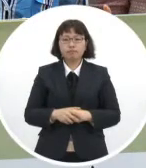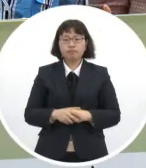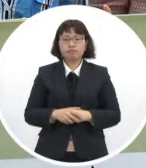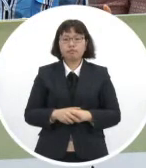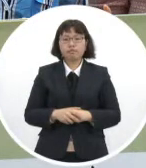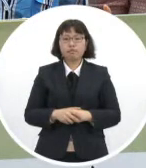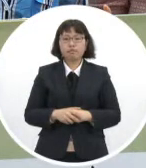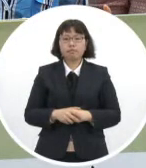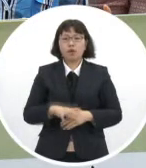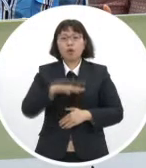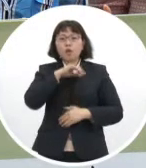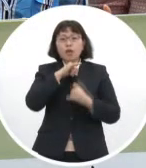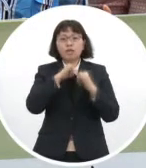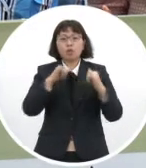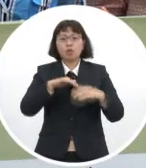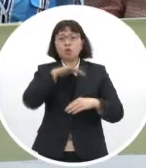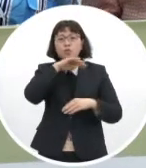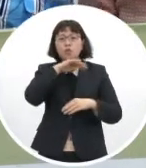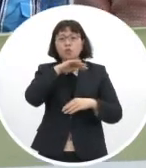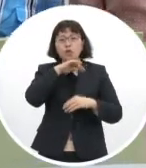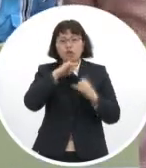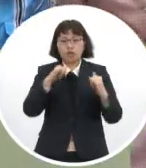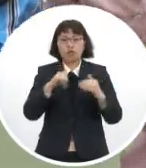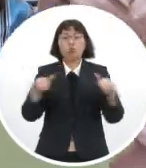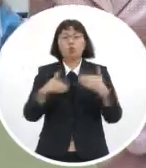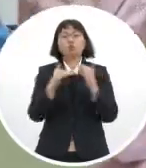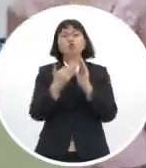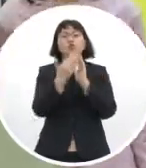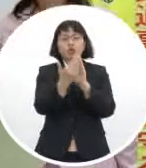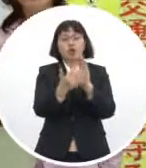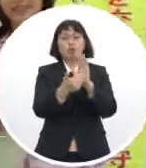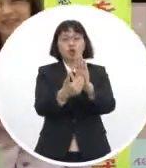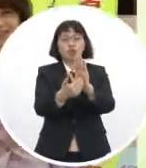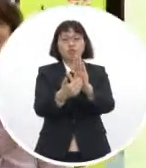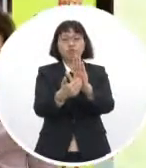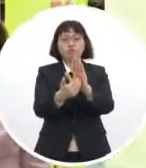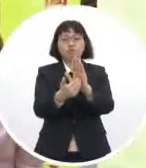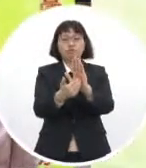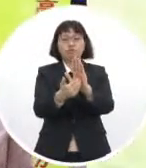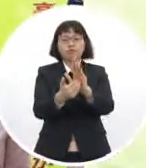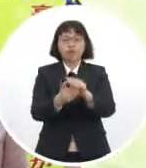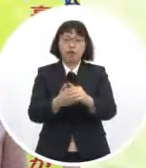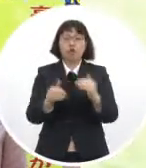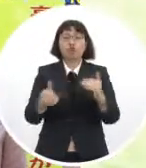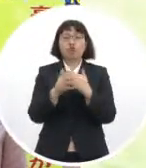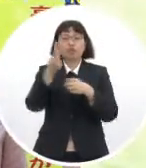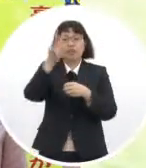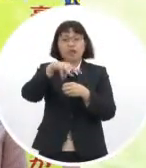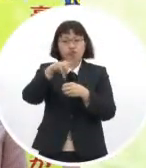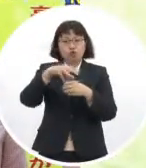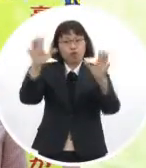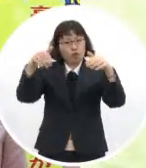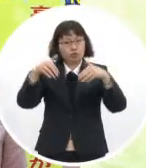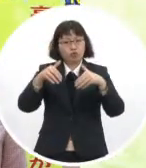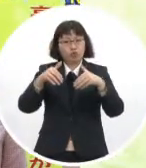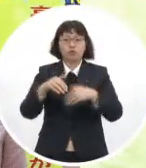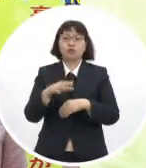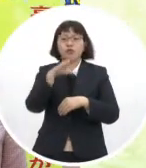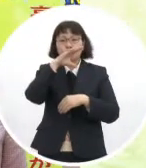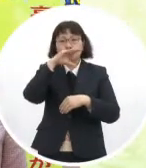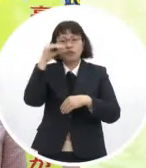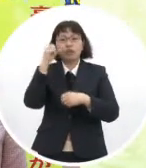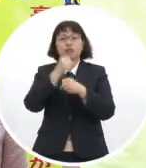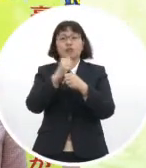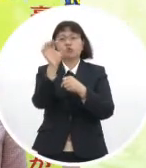また高齢者の交通事故を防止するため交通安全川柳を募集し、優秀作品を活用